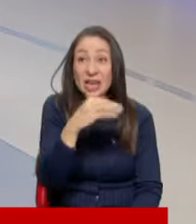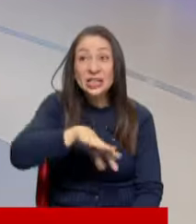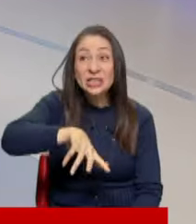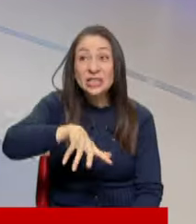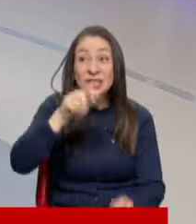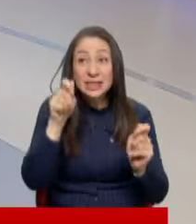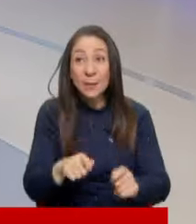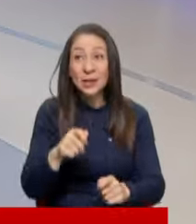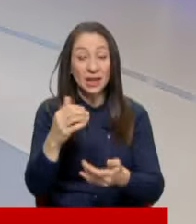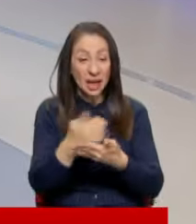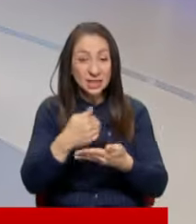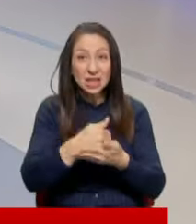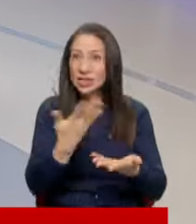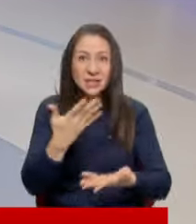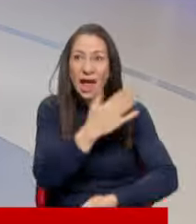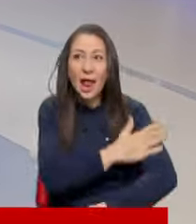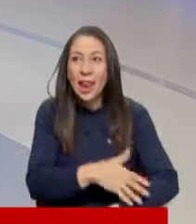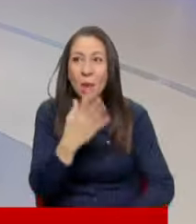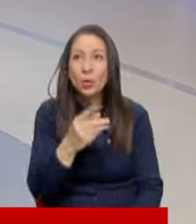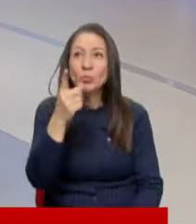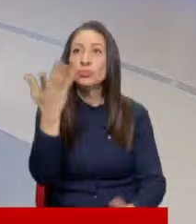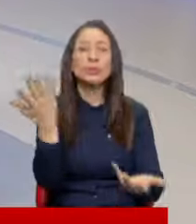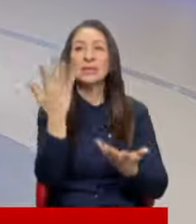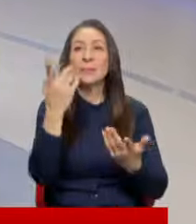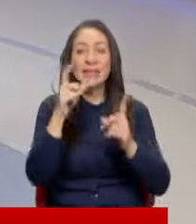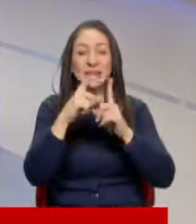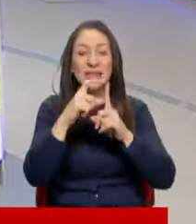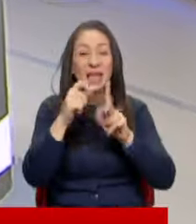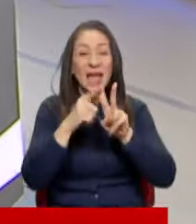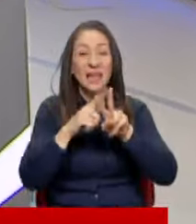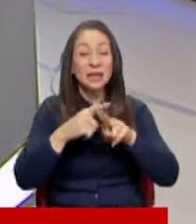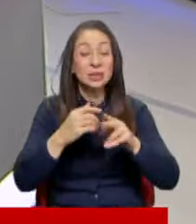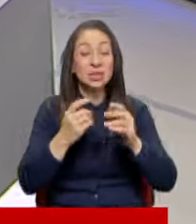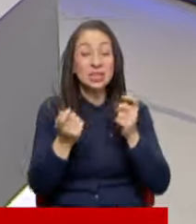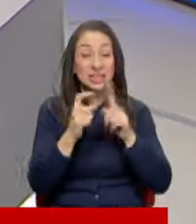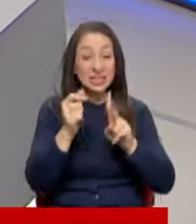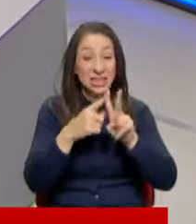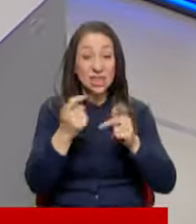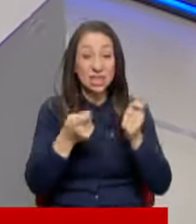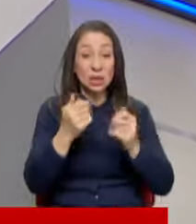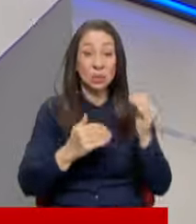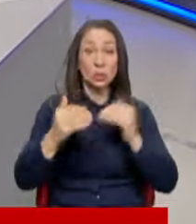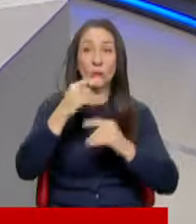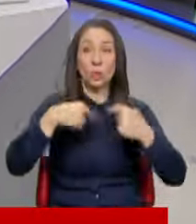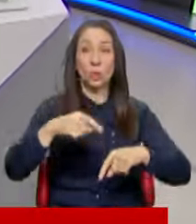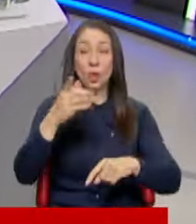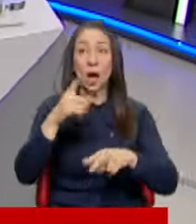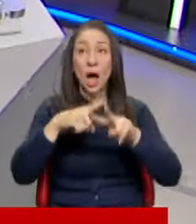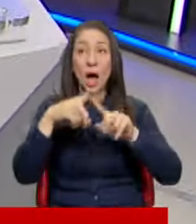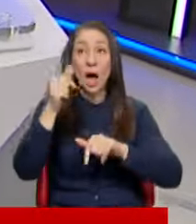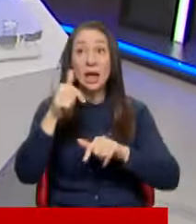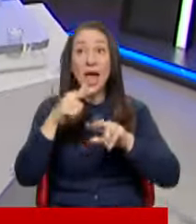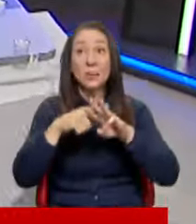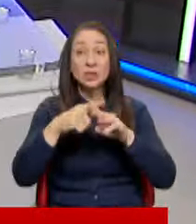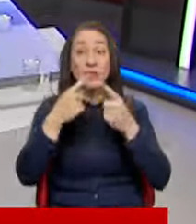Hırsızlık yapanın kazancı nasıl helal ol Bu nasıl bir Diyanet Din İşleri Yüksek Kurulu üyesi İdris Bozkurt Ali erbaş da bundan